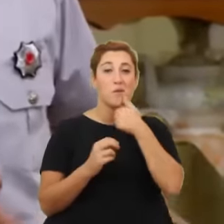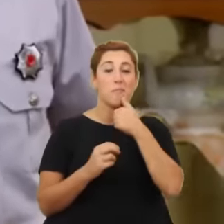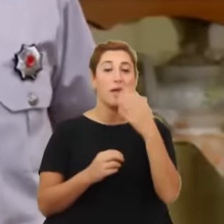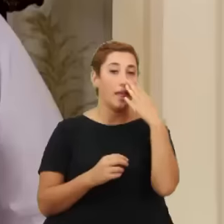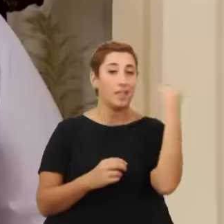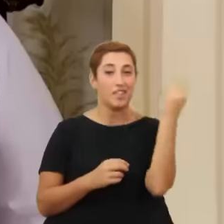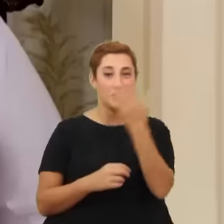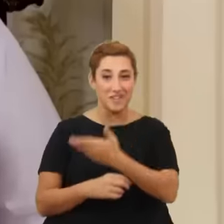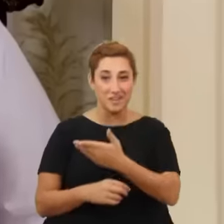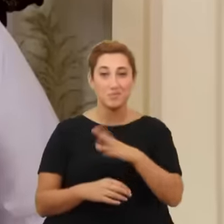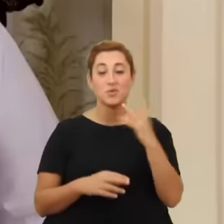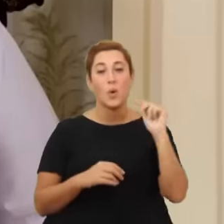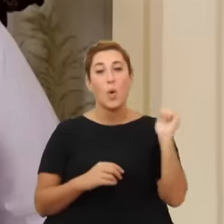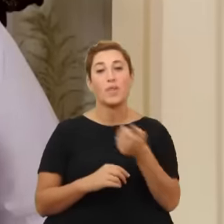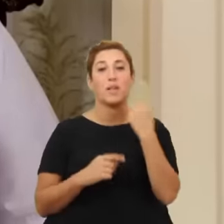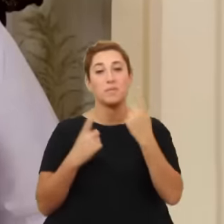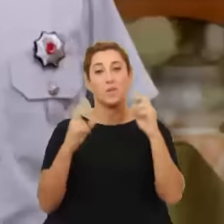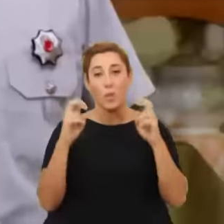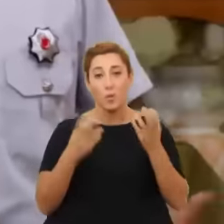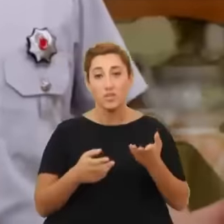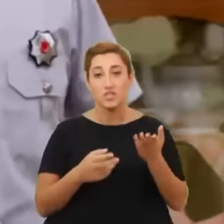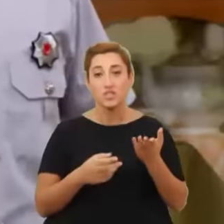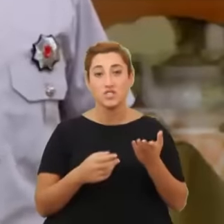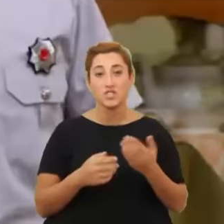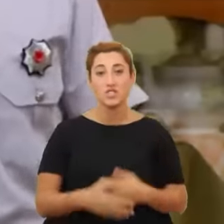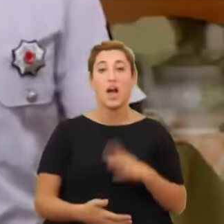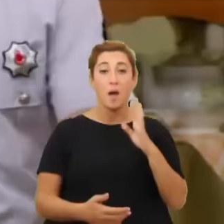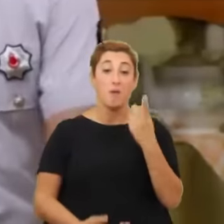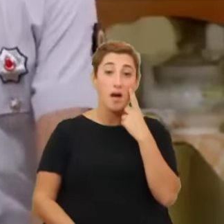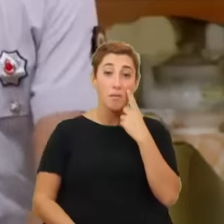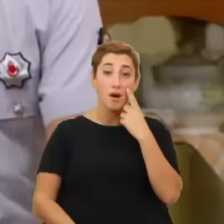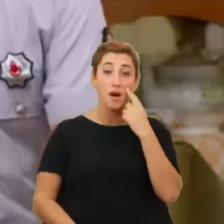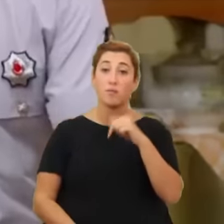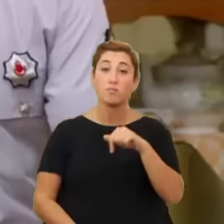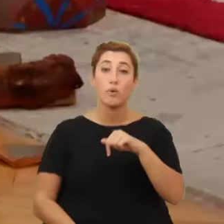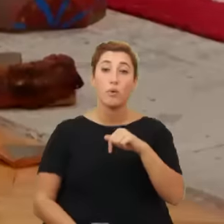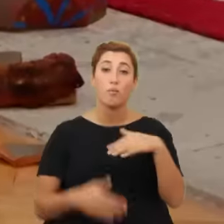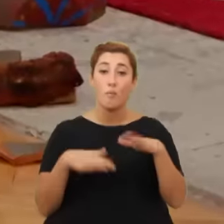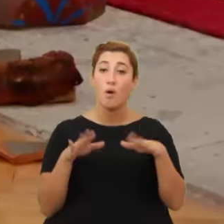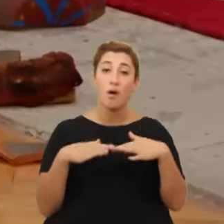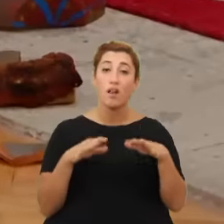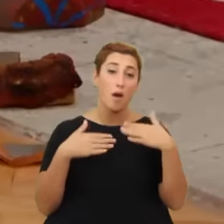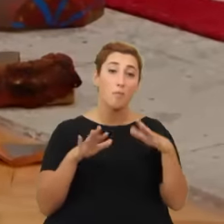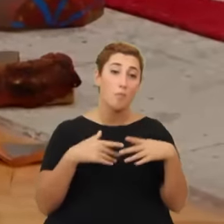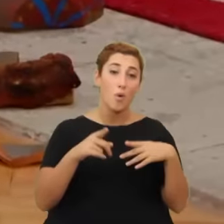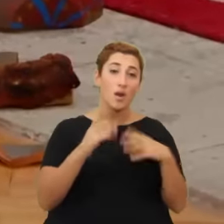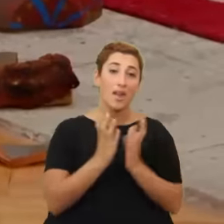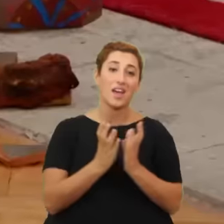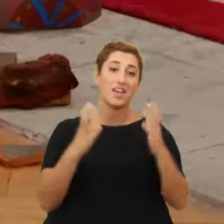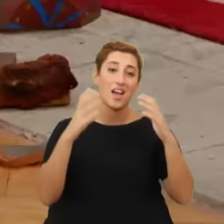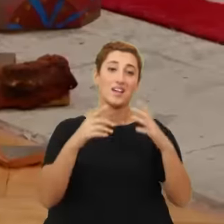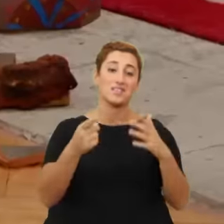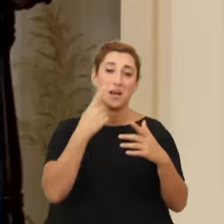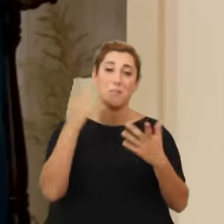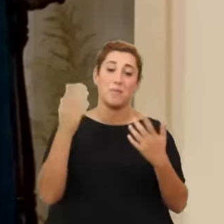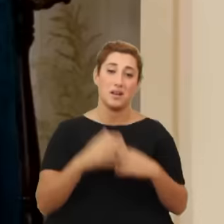hediye etmiş. Bu da çok önem veriyor buna işte. Ama bak buraya, yani buraya bırak kaserin geldiği hale